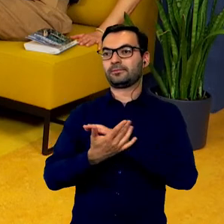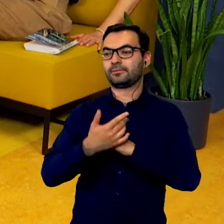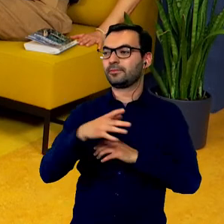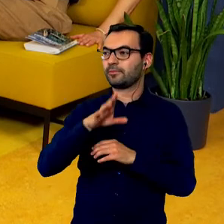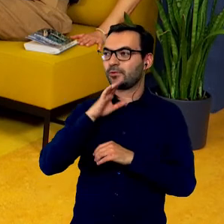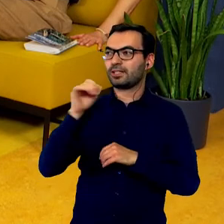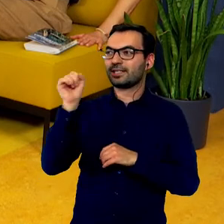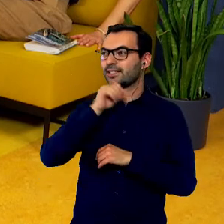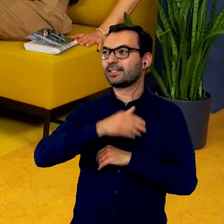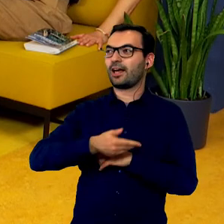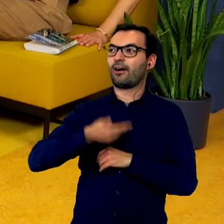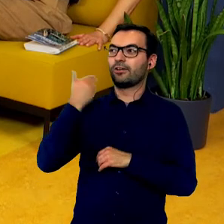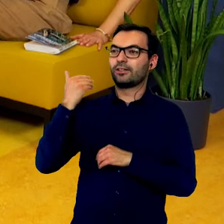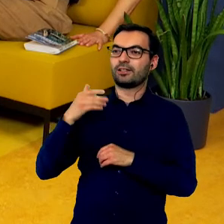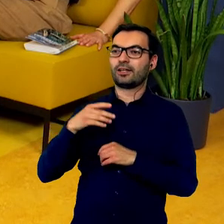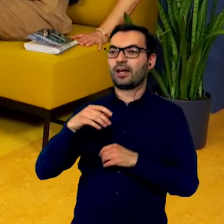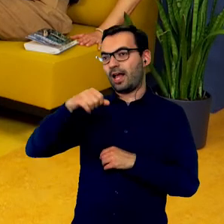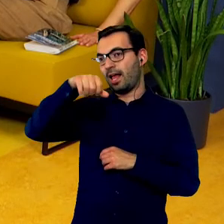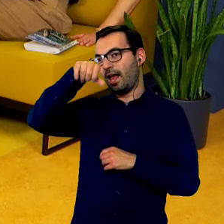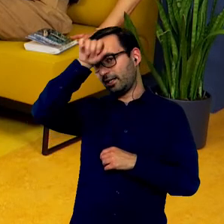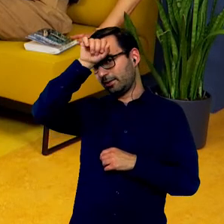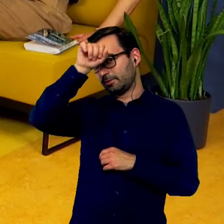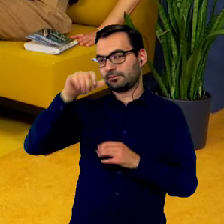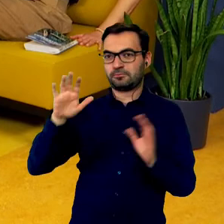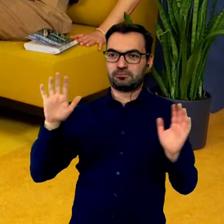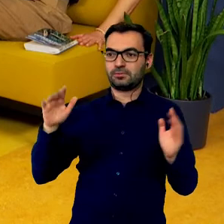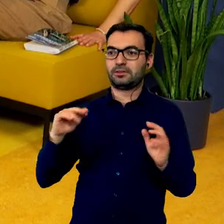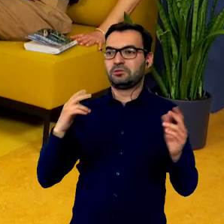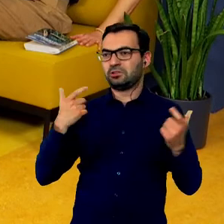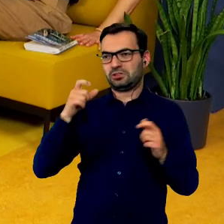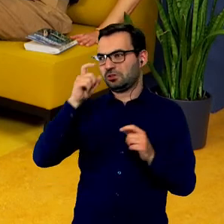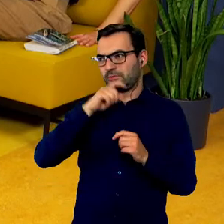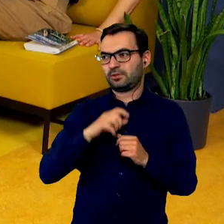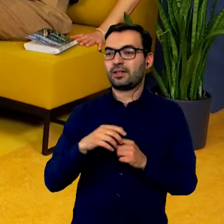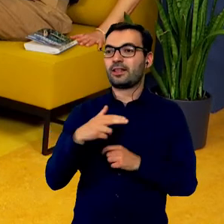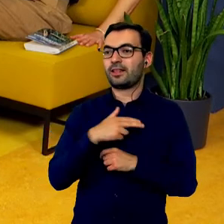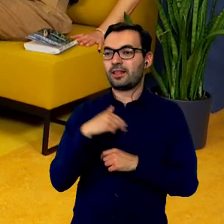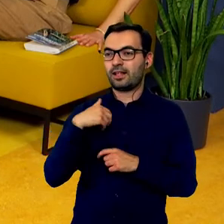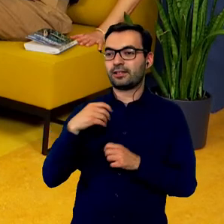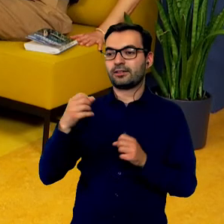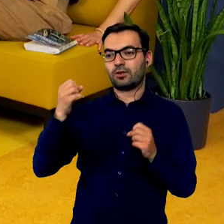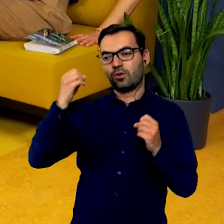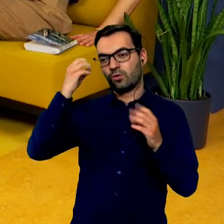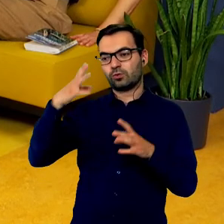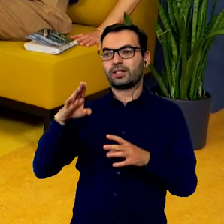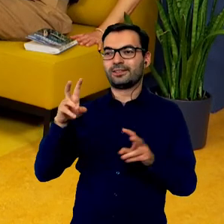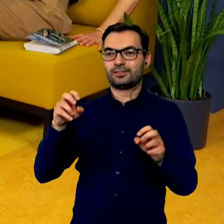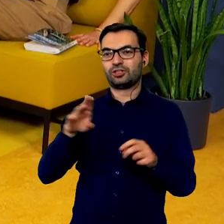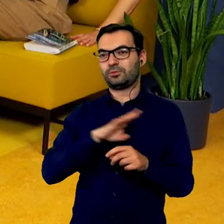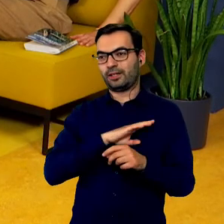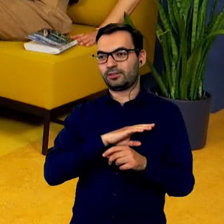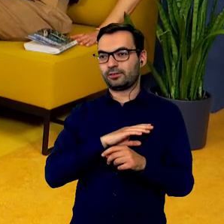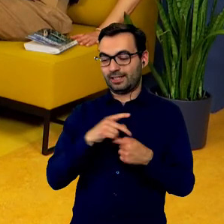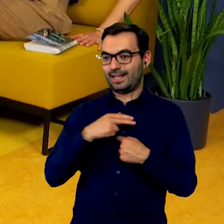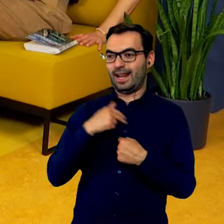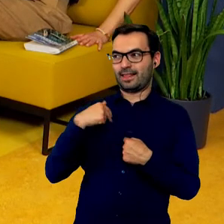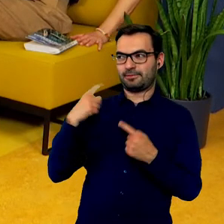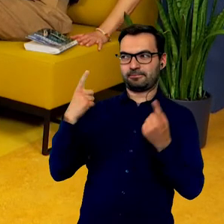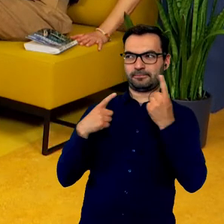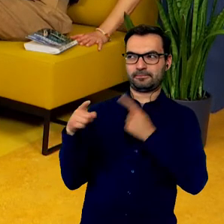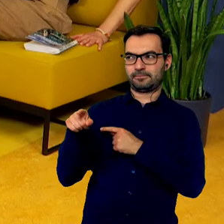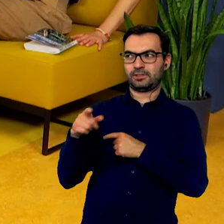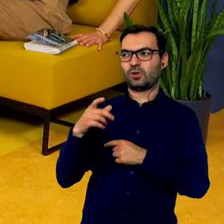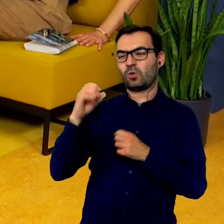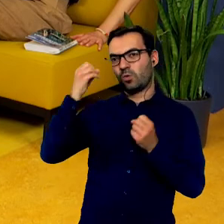tak jak starożytny Egipt, to nic strasznego. To dla nas była kultura śmierci, z naszego punktu